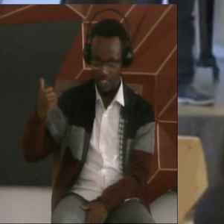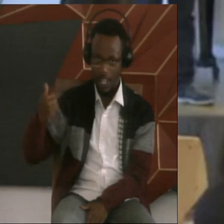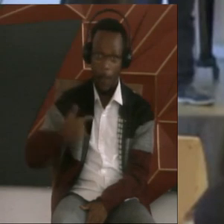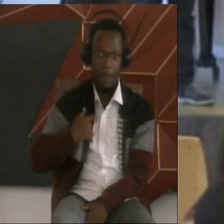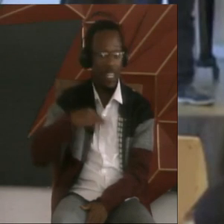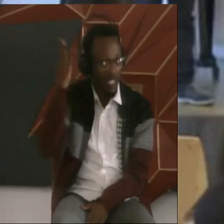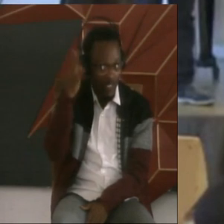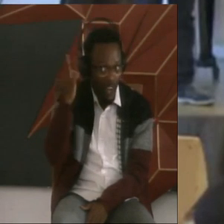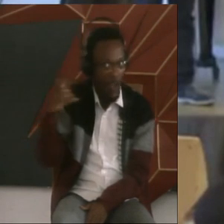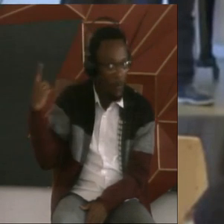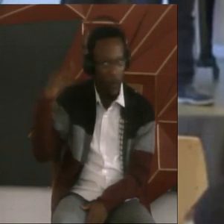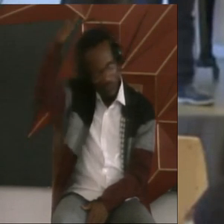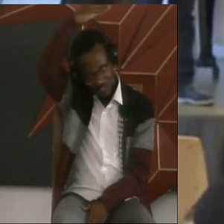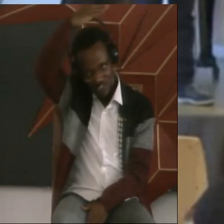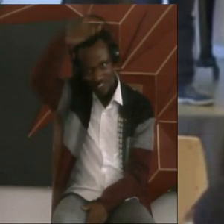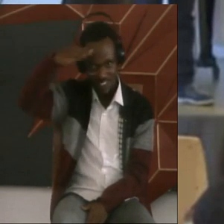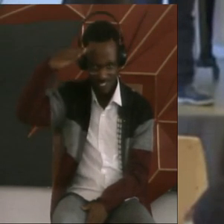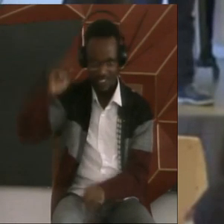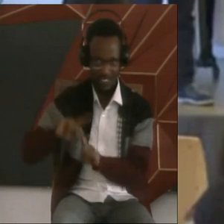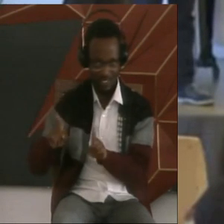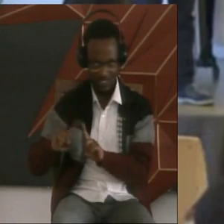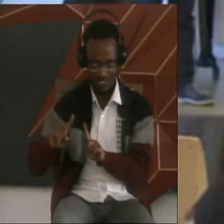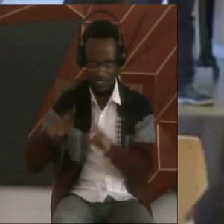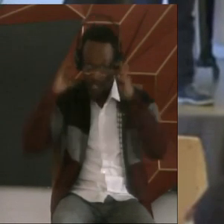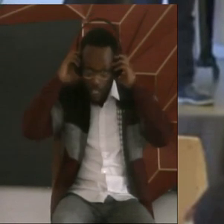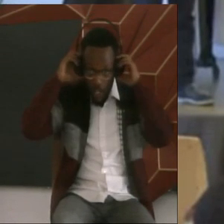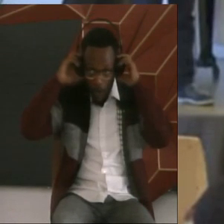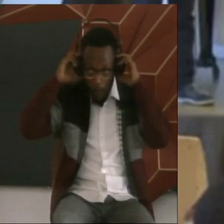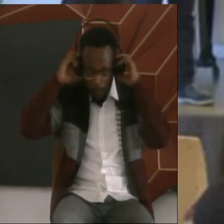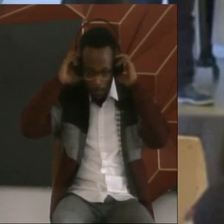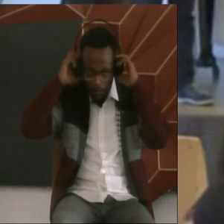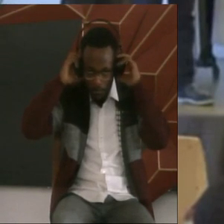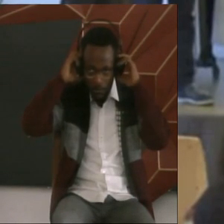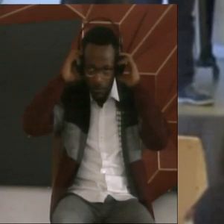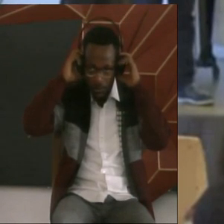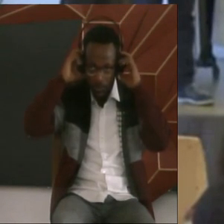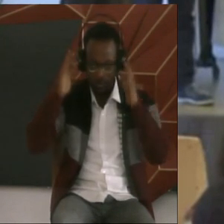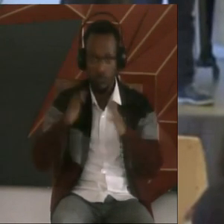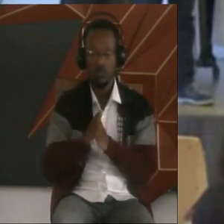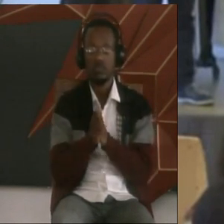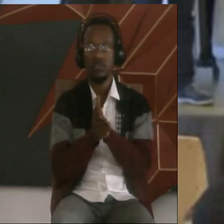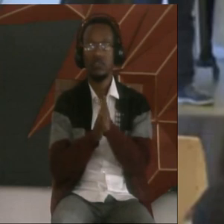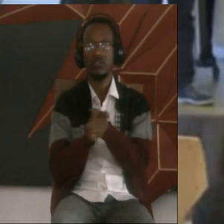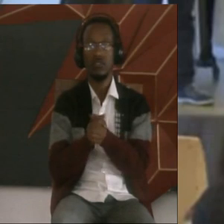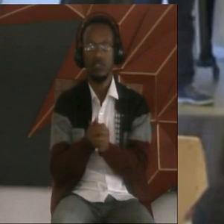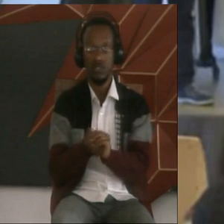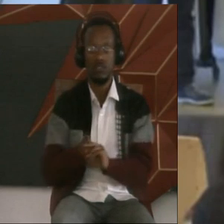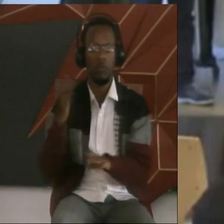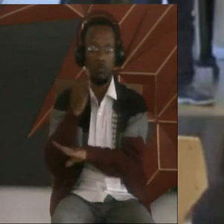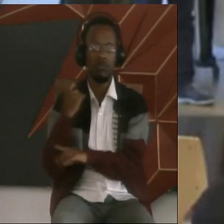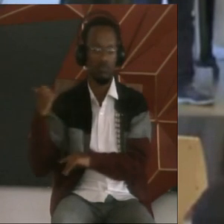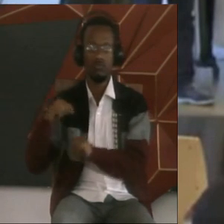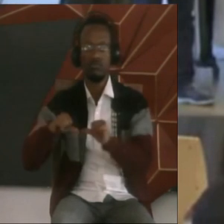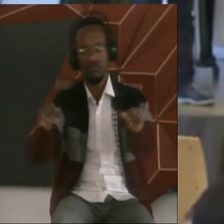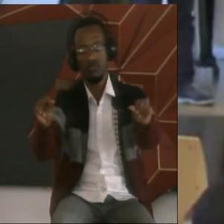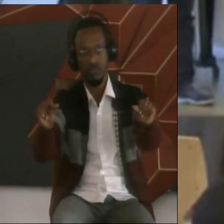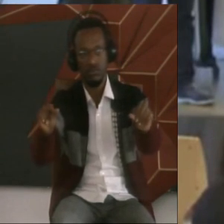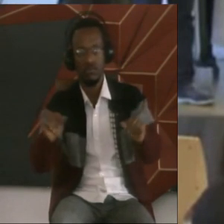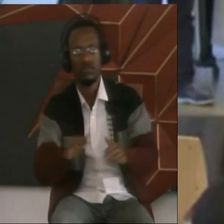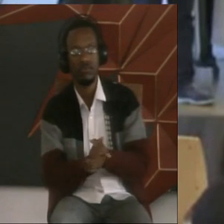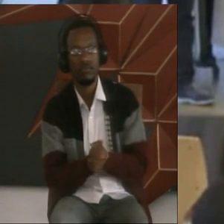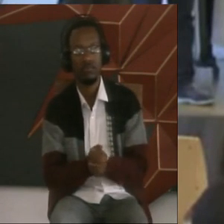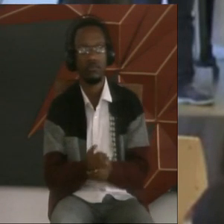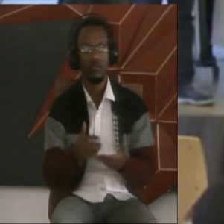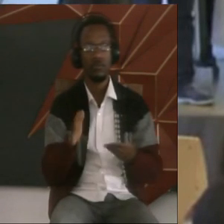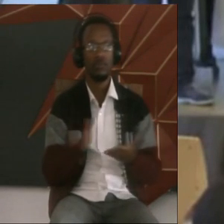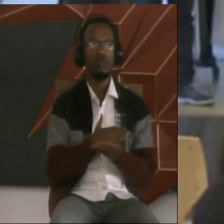aho ndashaka kuhaba. Alléluia. Alléluia. Je veux chanter. Alléluia ndashaka